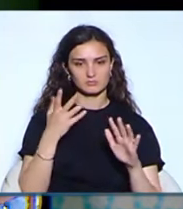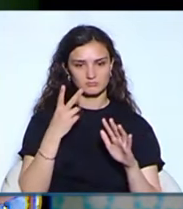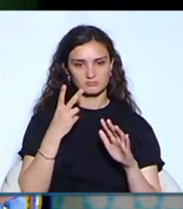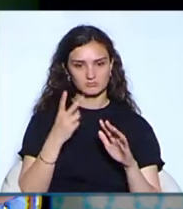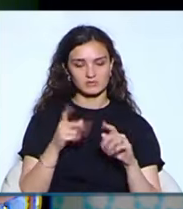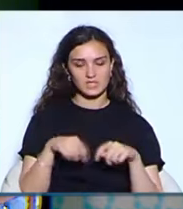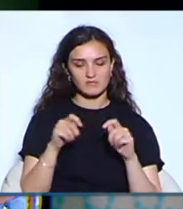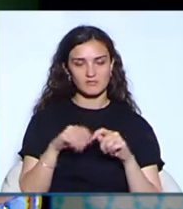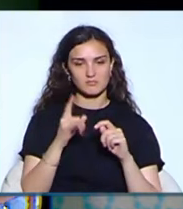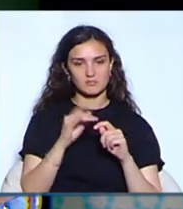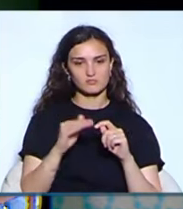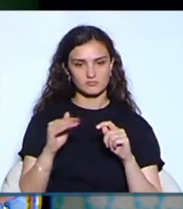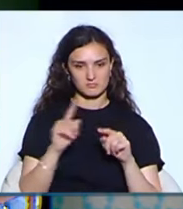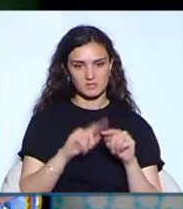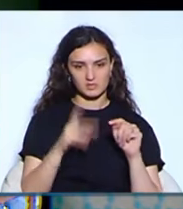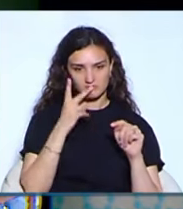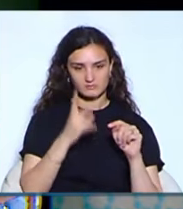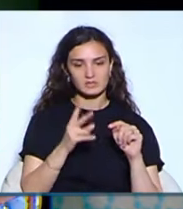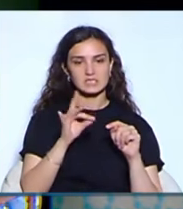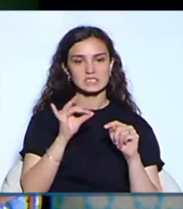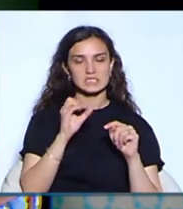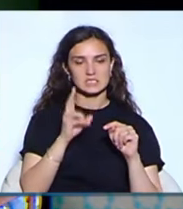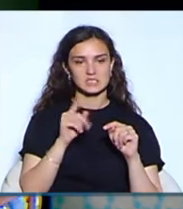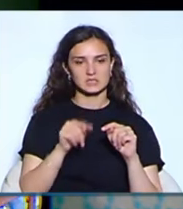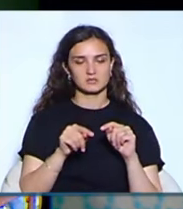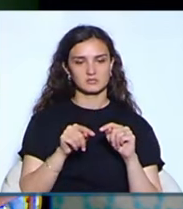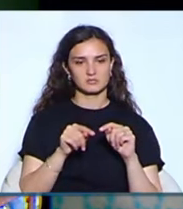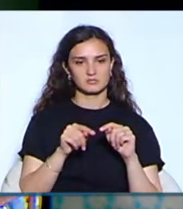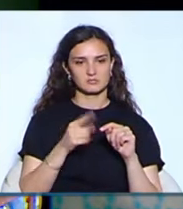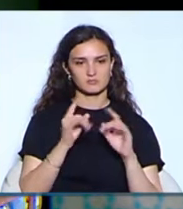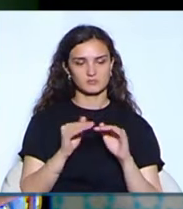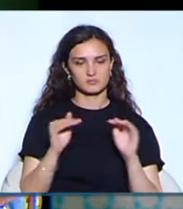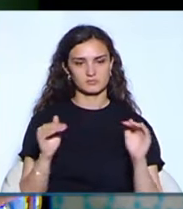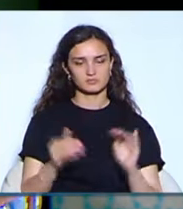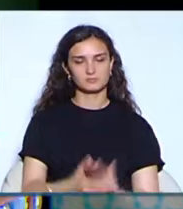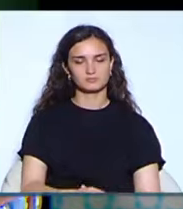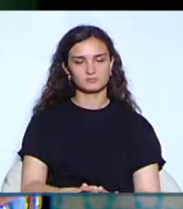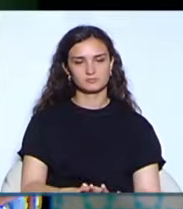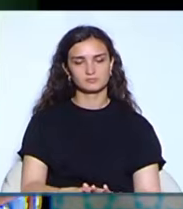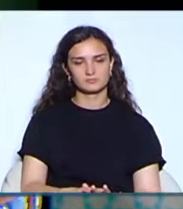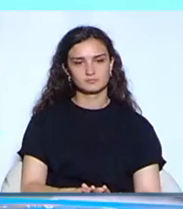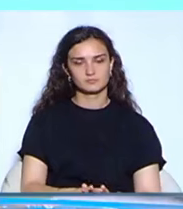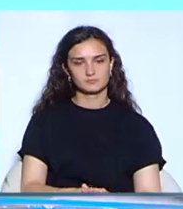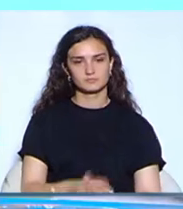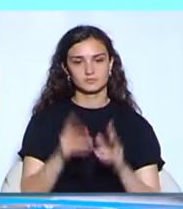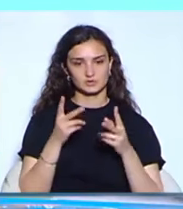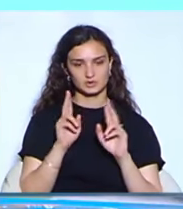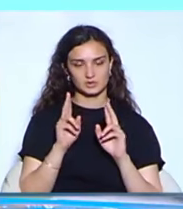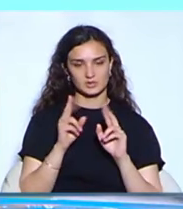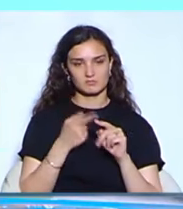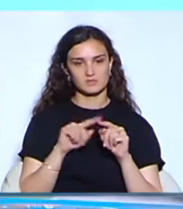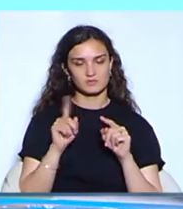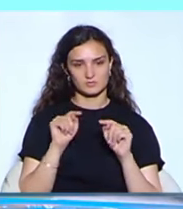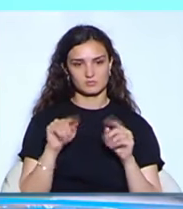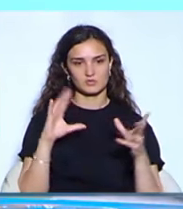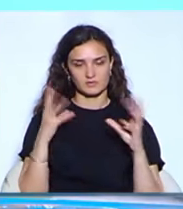განვითარების დარღვევით ბავშვი ან განვითარების რისკ ფაქტორით ბავშვები, ხო? ჩვენ ახლა ჭრა უნდა გქონდეს და იმისაც, რომ